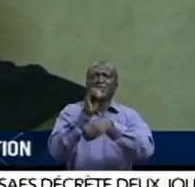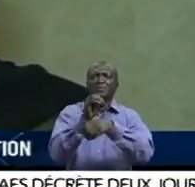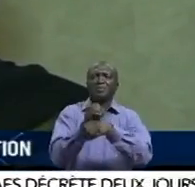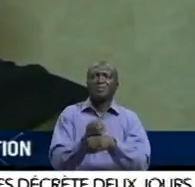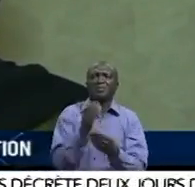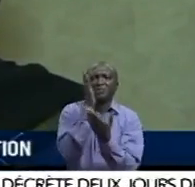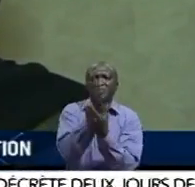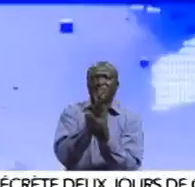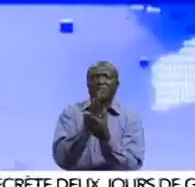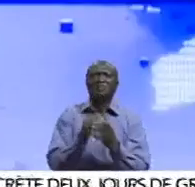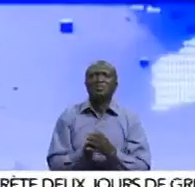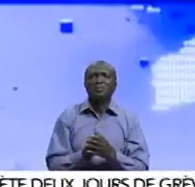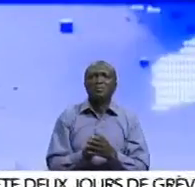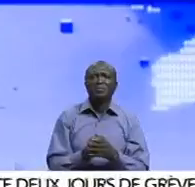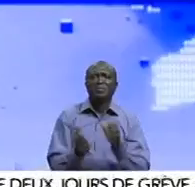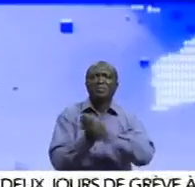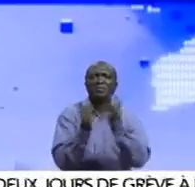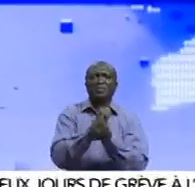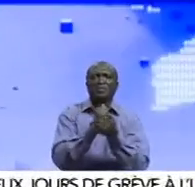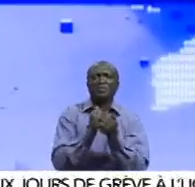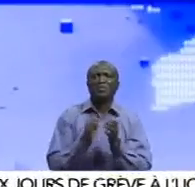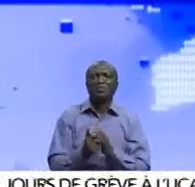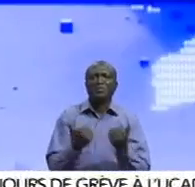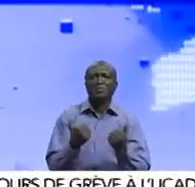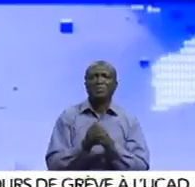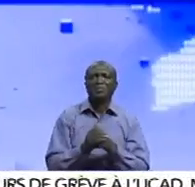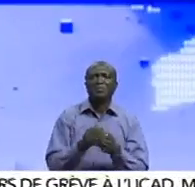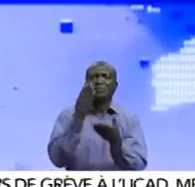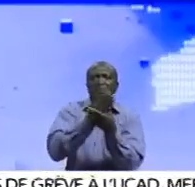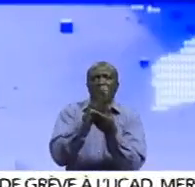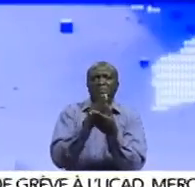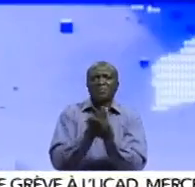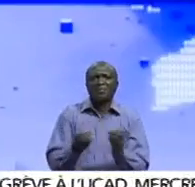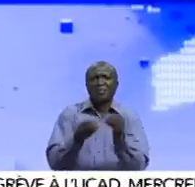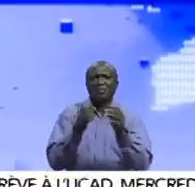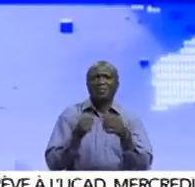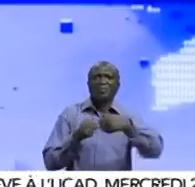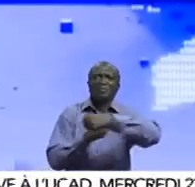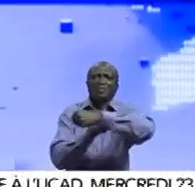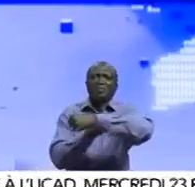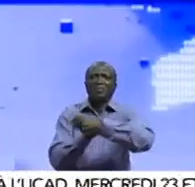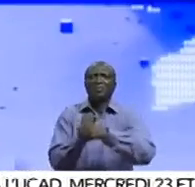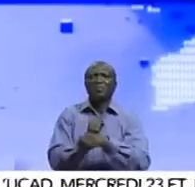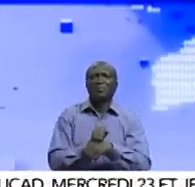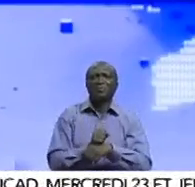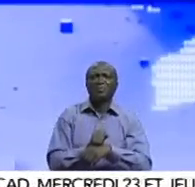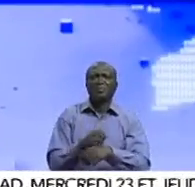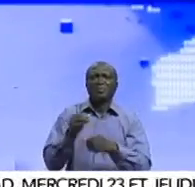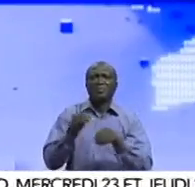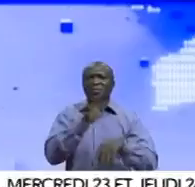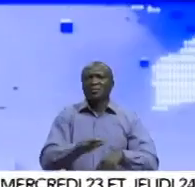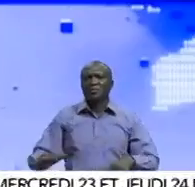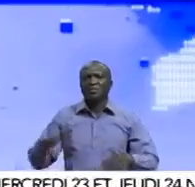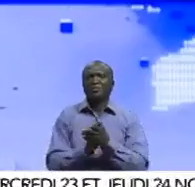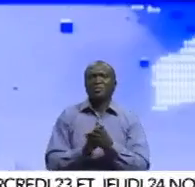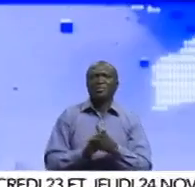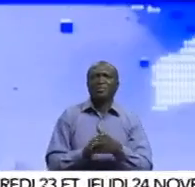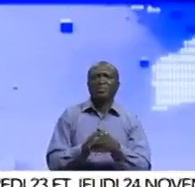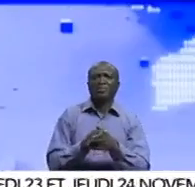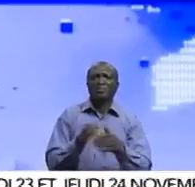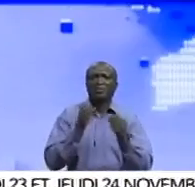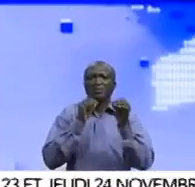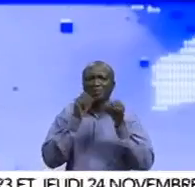politique et nous changeons de registre le budget consacré à la protection de l'enfant et faible au Sénégal le commentaire général